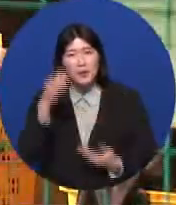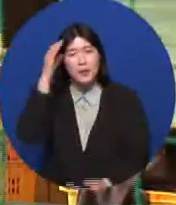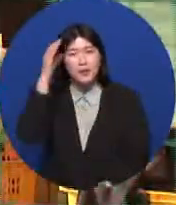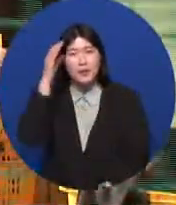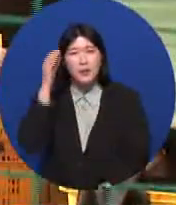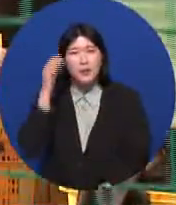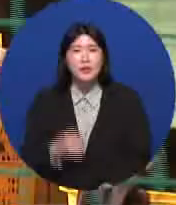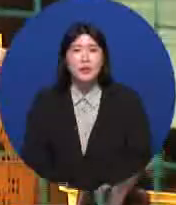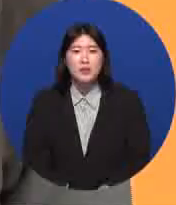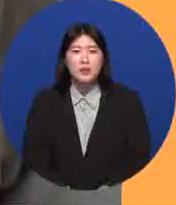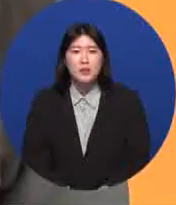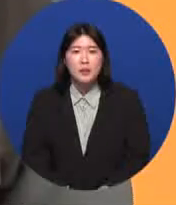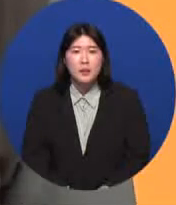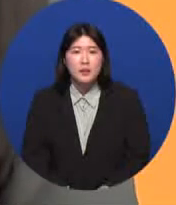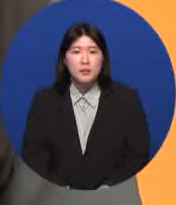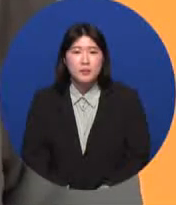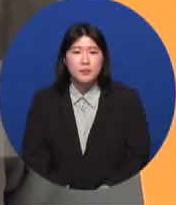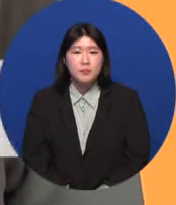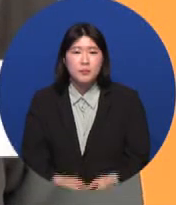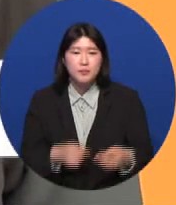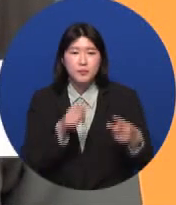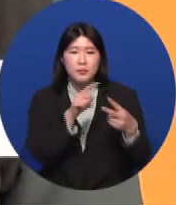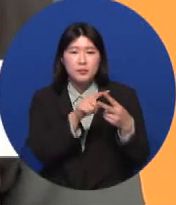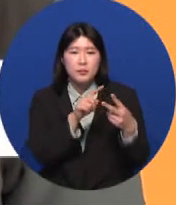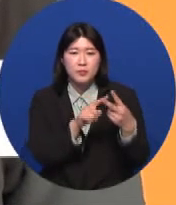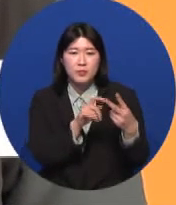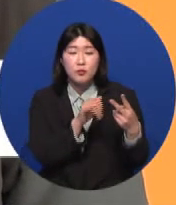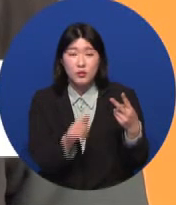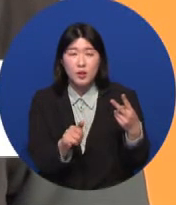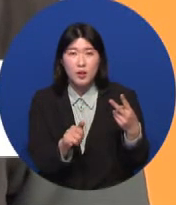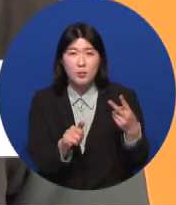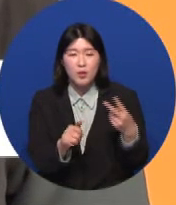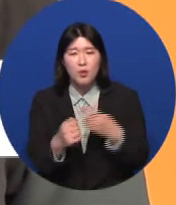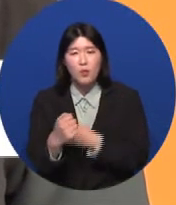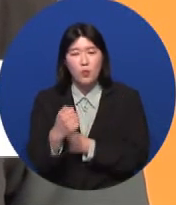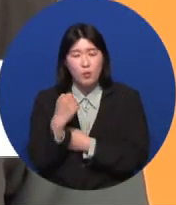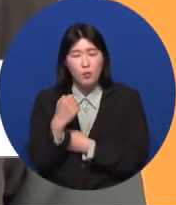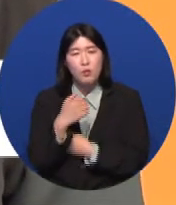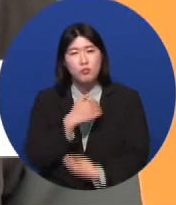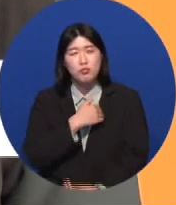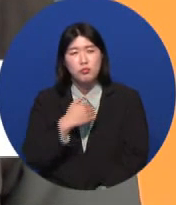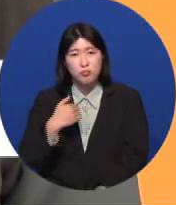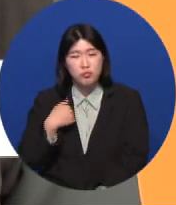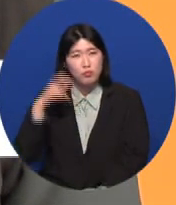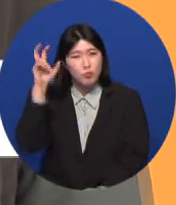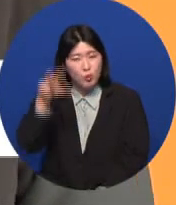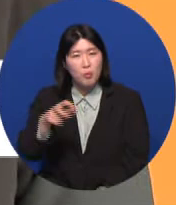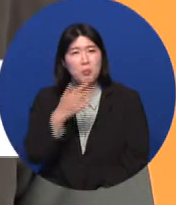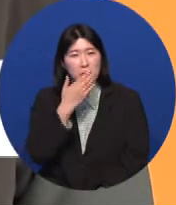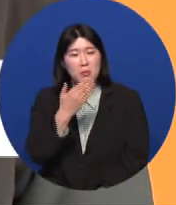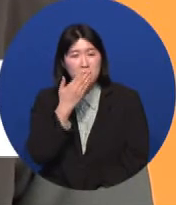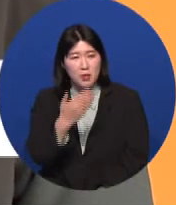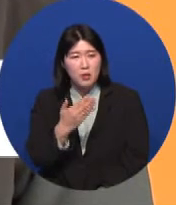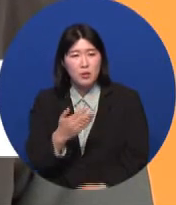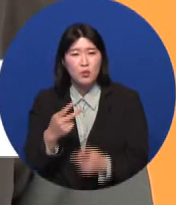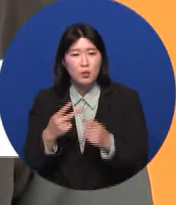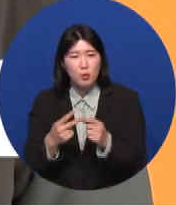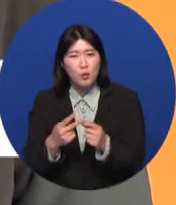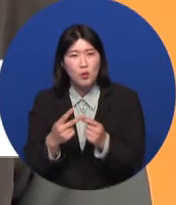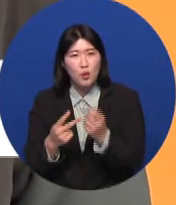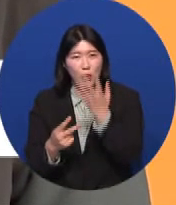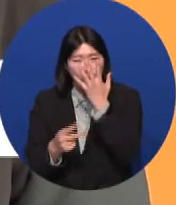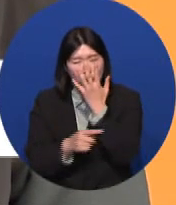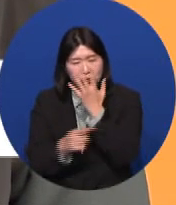있습니다 운동도 박수호 선수는 전력 에어 바로 도움이 될 것 같구요 유명하지 포수 들과